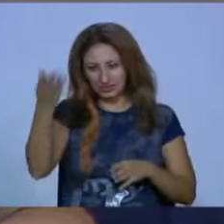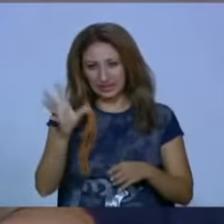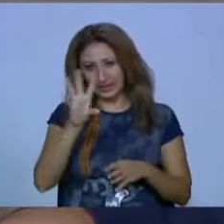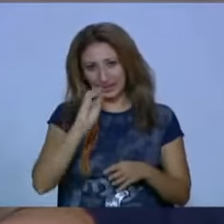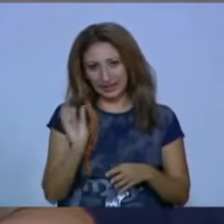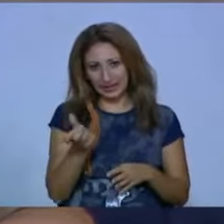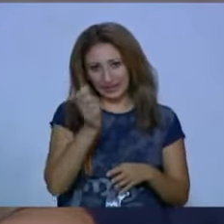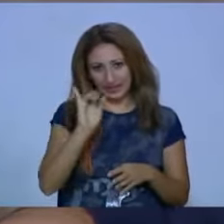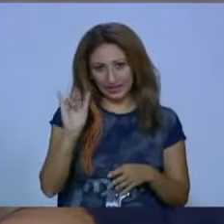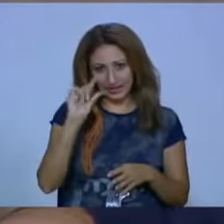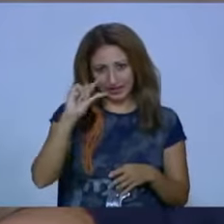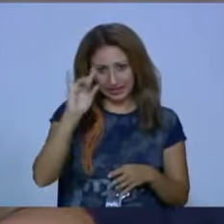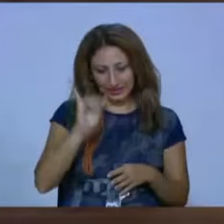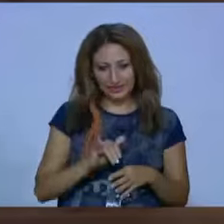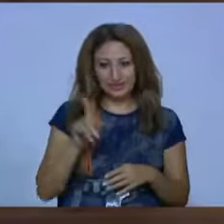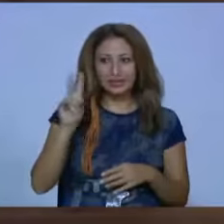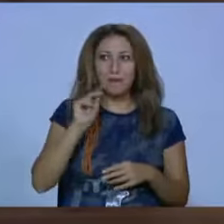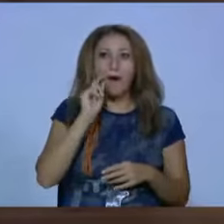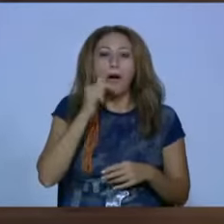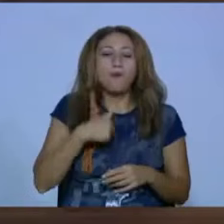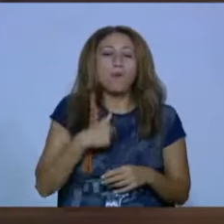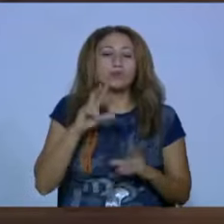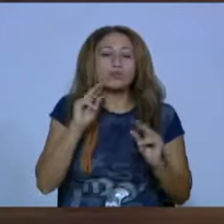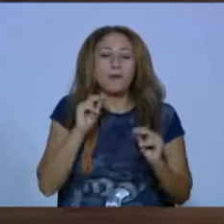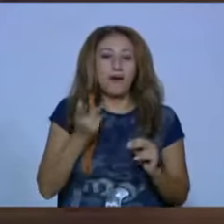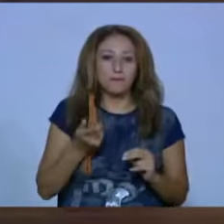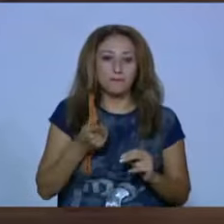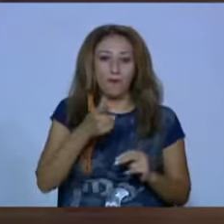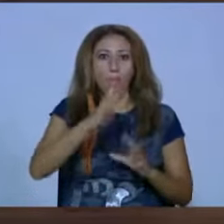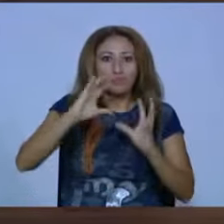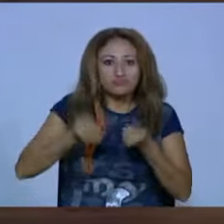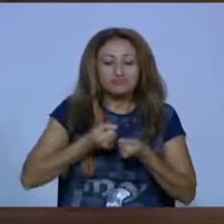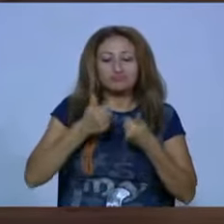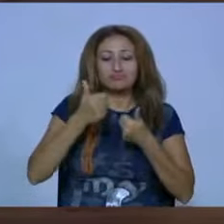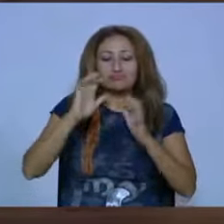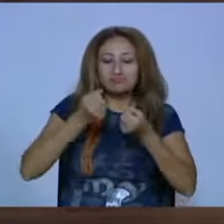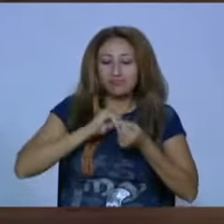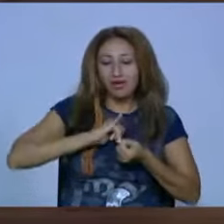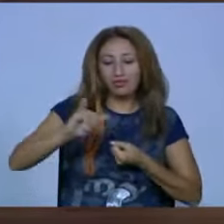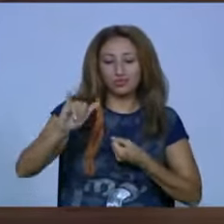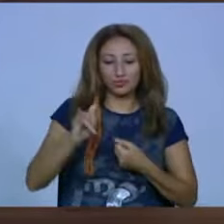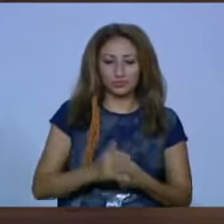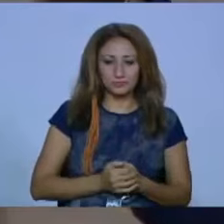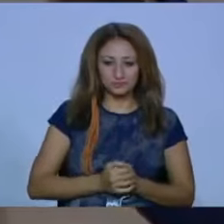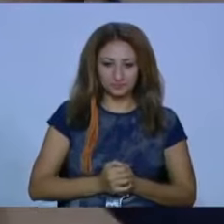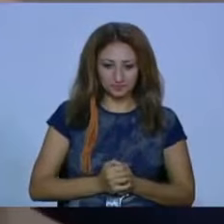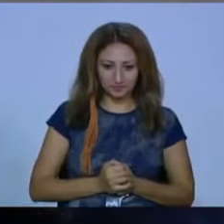فقدنا ابونا فقدنا احتوائنا فقدنا حد كان